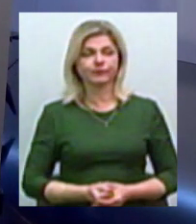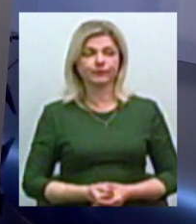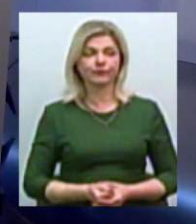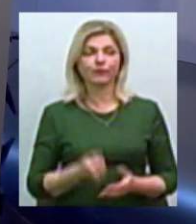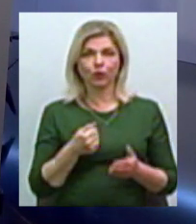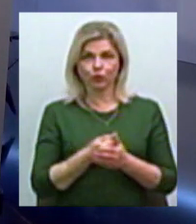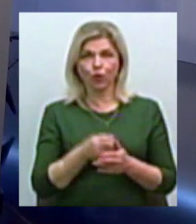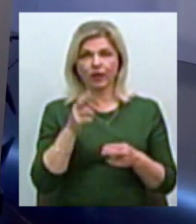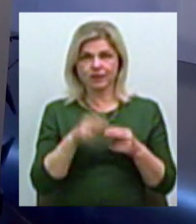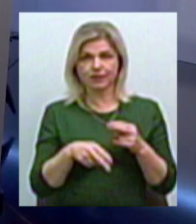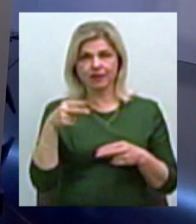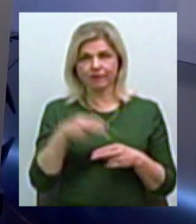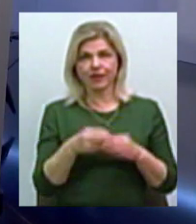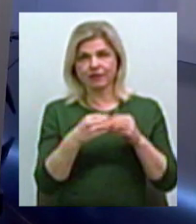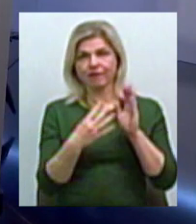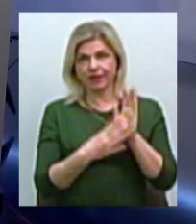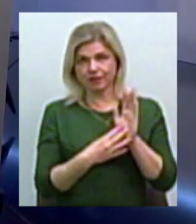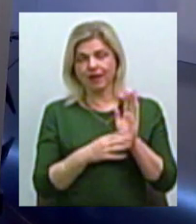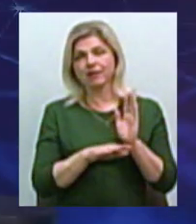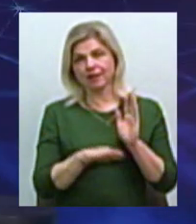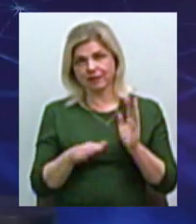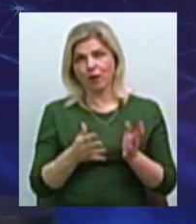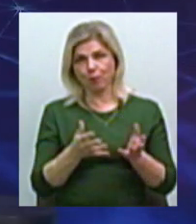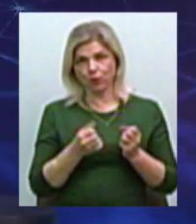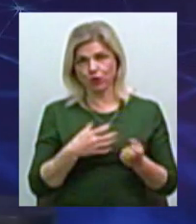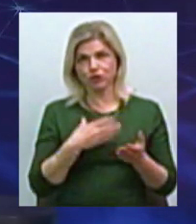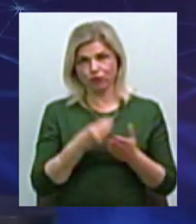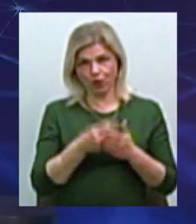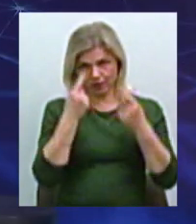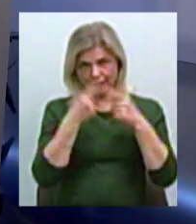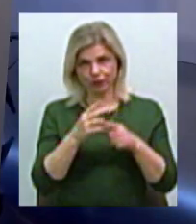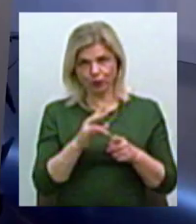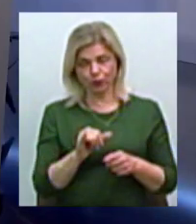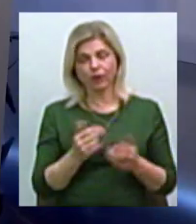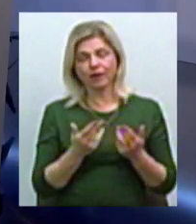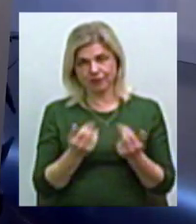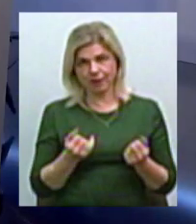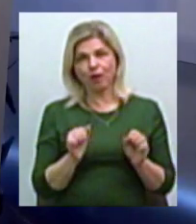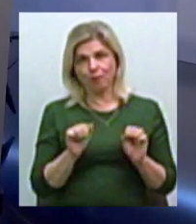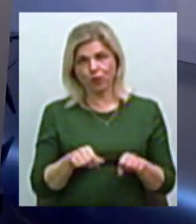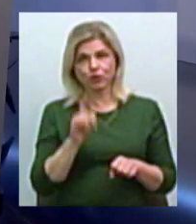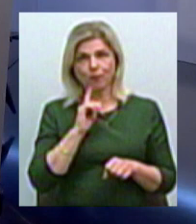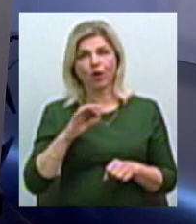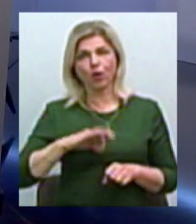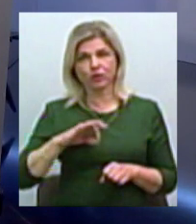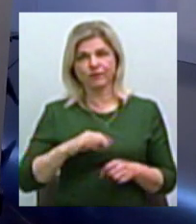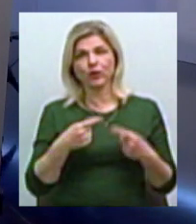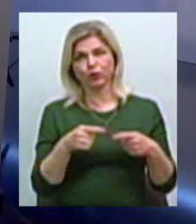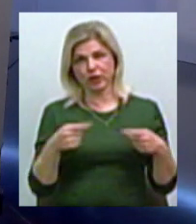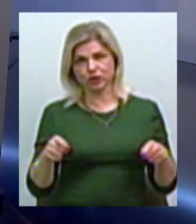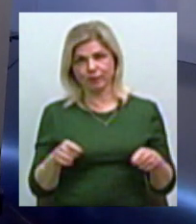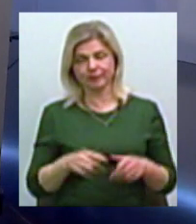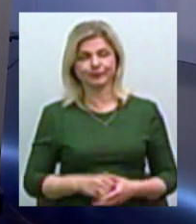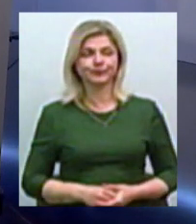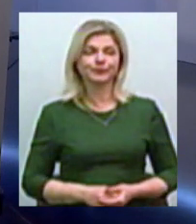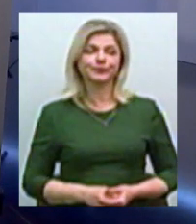кінця 2019 року діти все ж таки отримують власну техніку. Так. Поки що можуть користуватися іншими медіа-центрами.